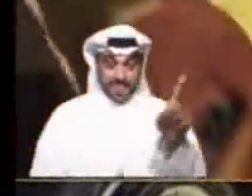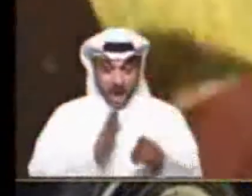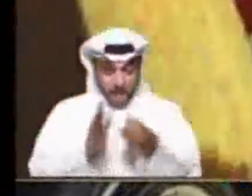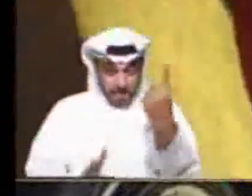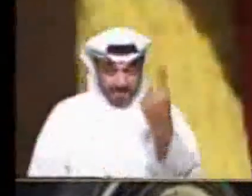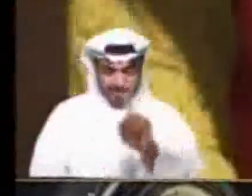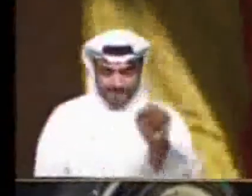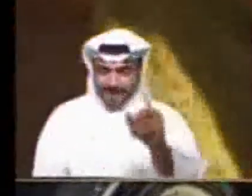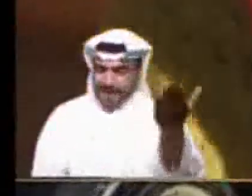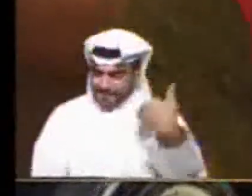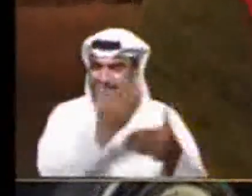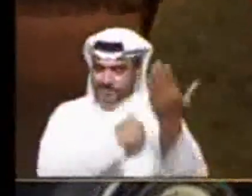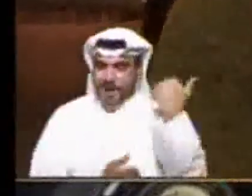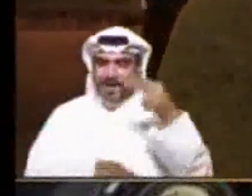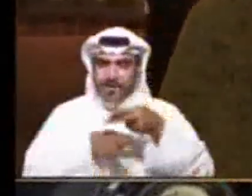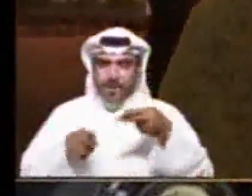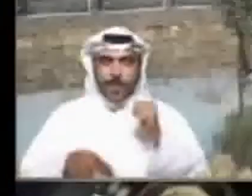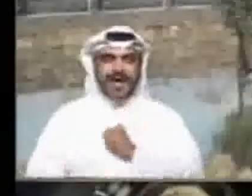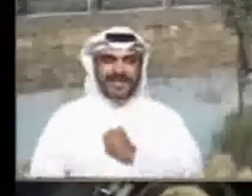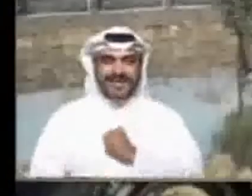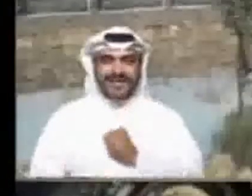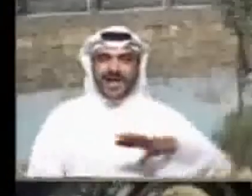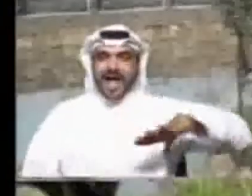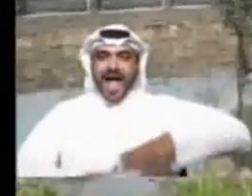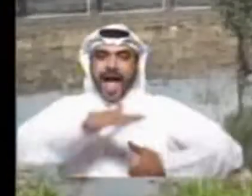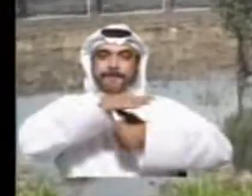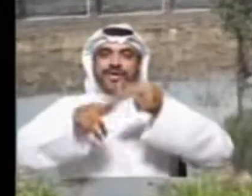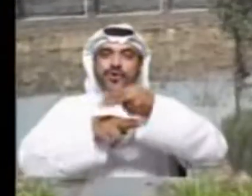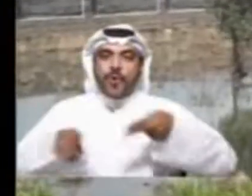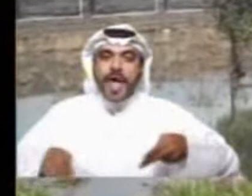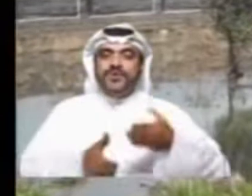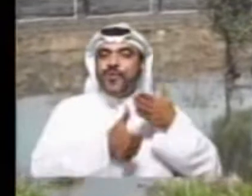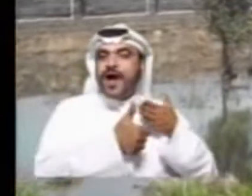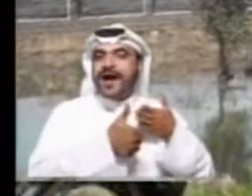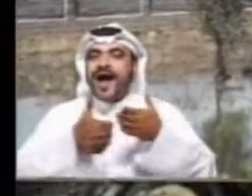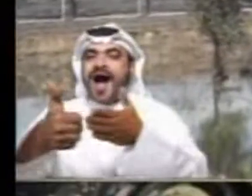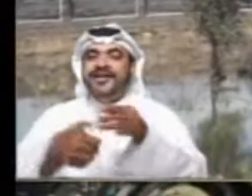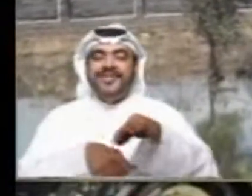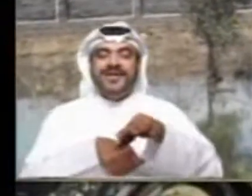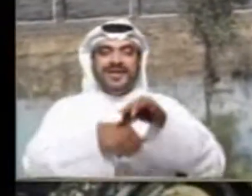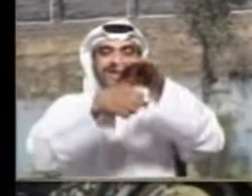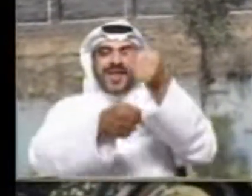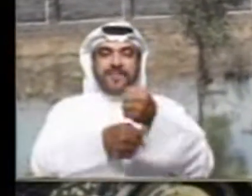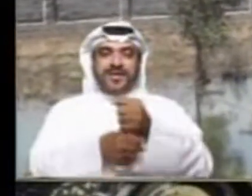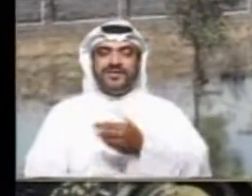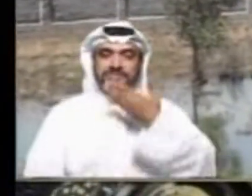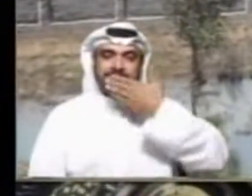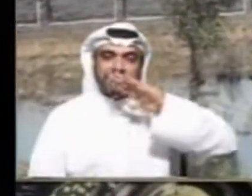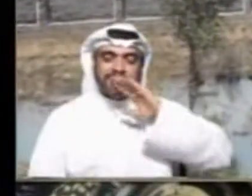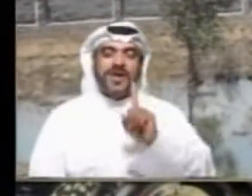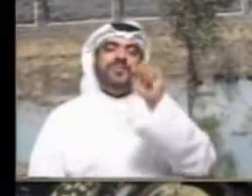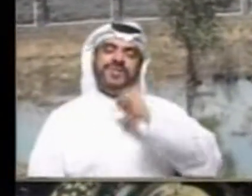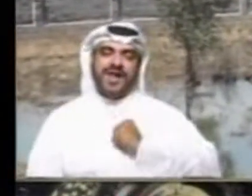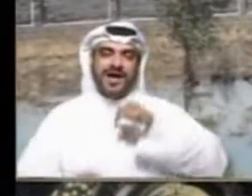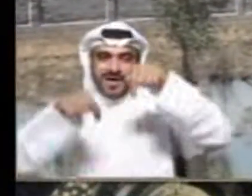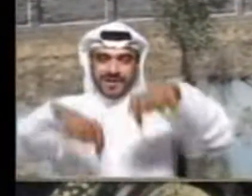دولة مثل دولة الكويت، خصوصا أن أميرها هو قائد العمل الإنساني في العالم كله. لا الحمد، قمنا بالتوزيع